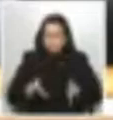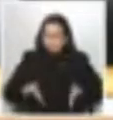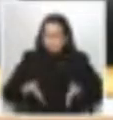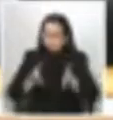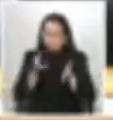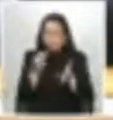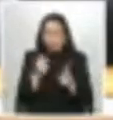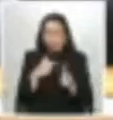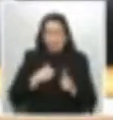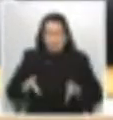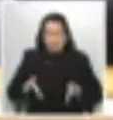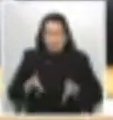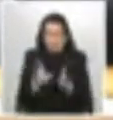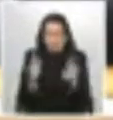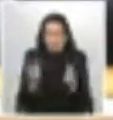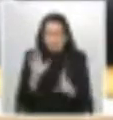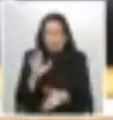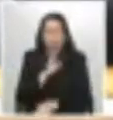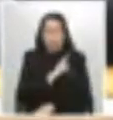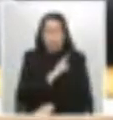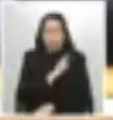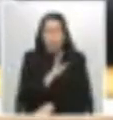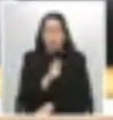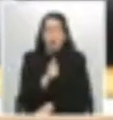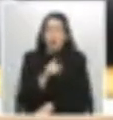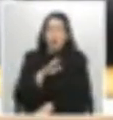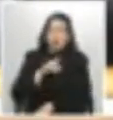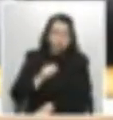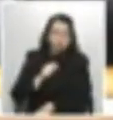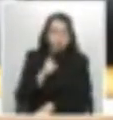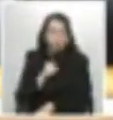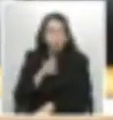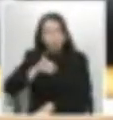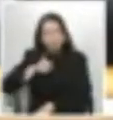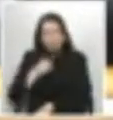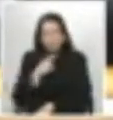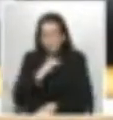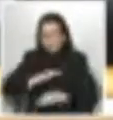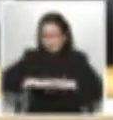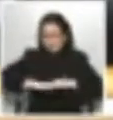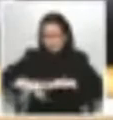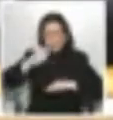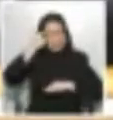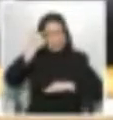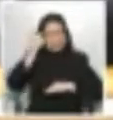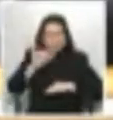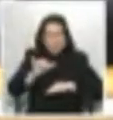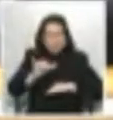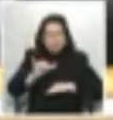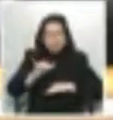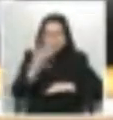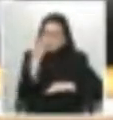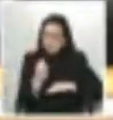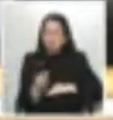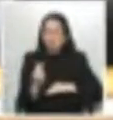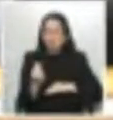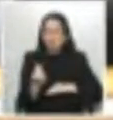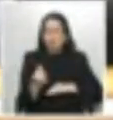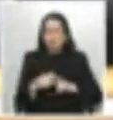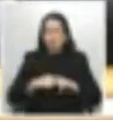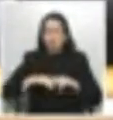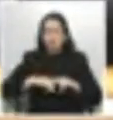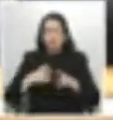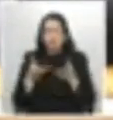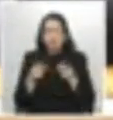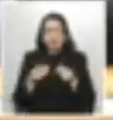เหลือที่ยังไม่ถึงขนาดทําลาดยางเนี่ยเหลือเท่าไหร่ท่านจะต้องใช้เงินอีกเท่าไหร่แต่ว่าอีกเรื่